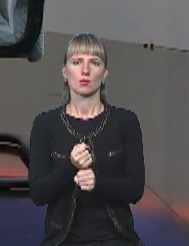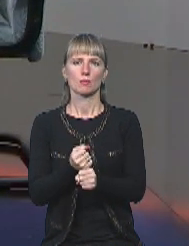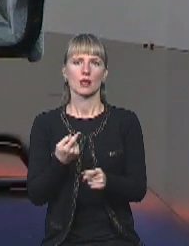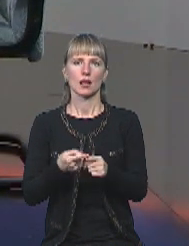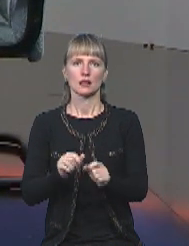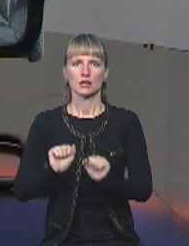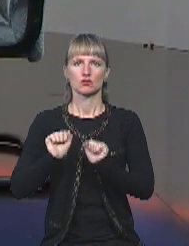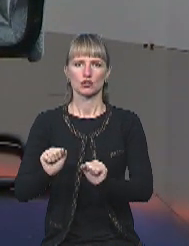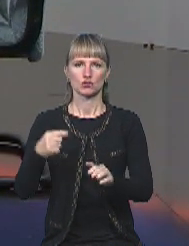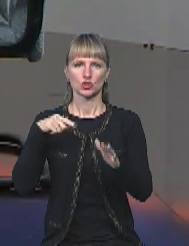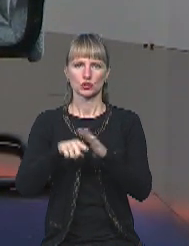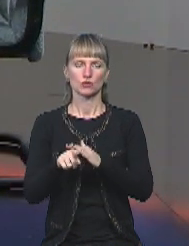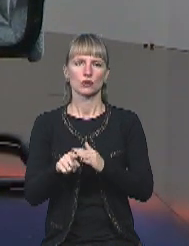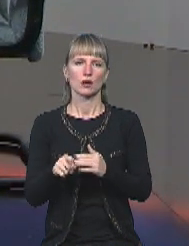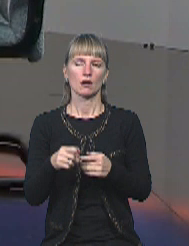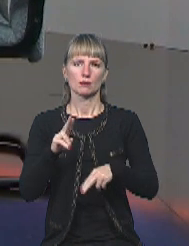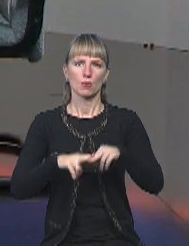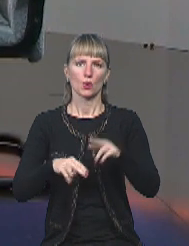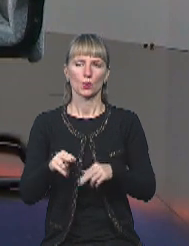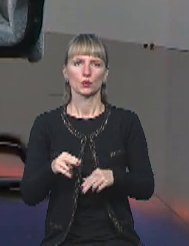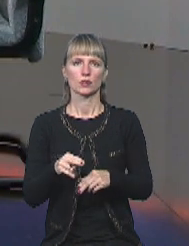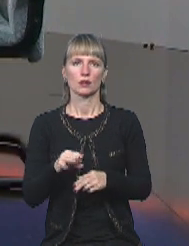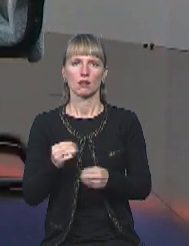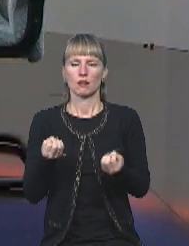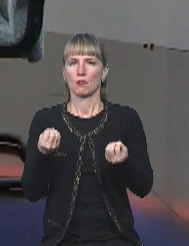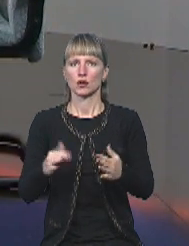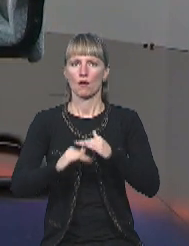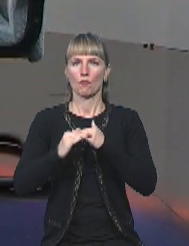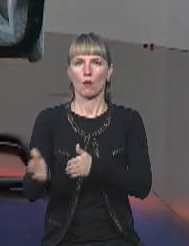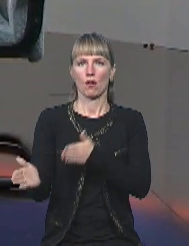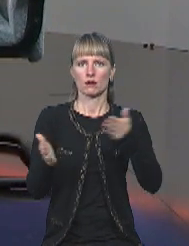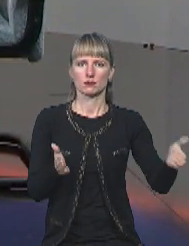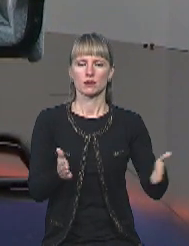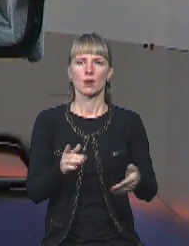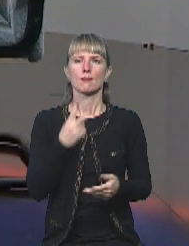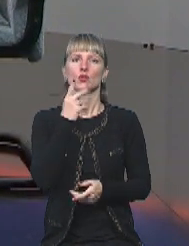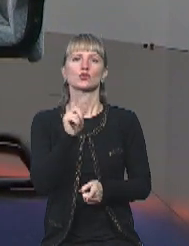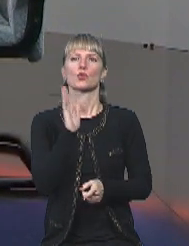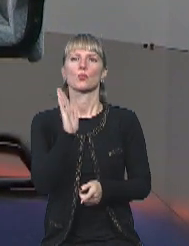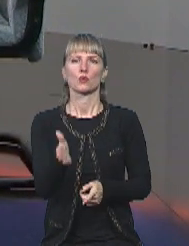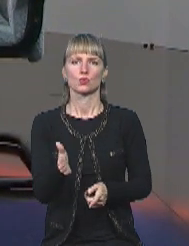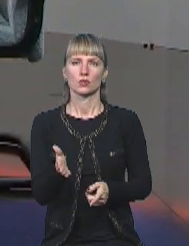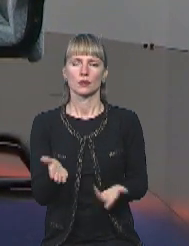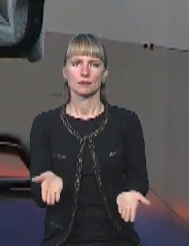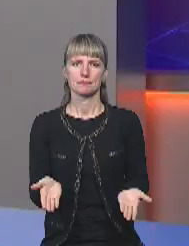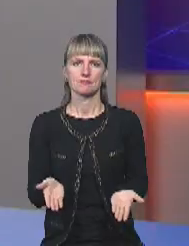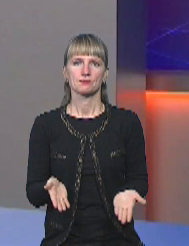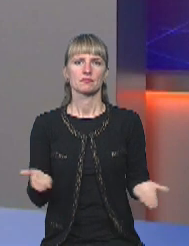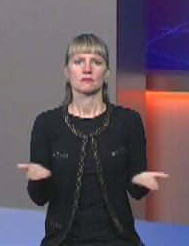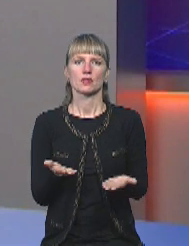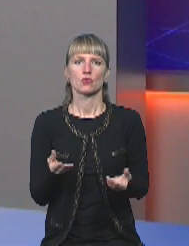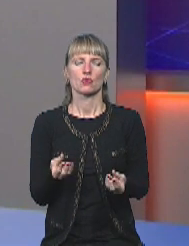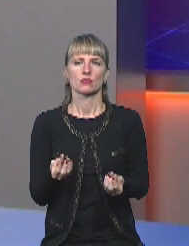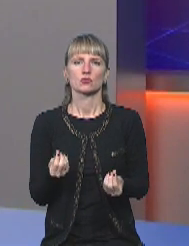ці фортифікаційні споруди і таке інше. Тобто так подивитись, що буде, якою